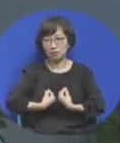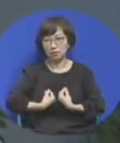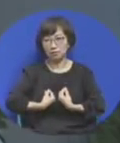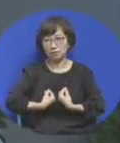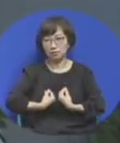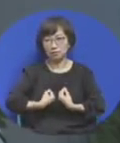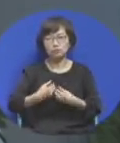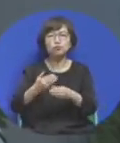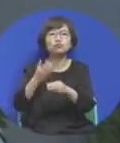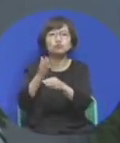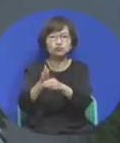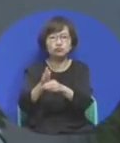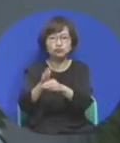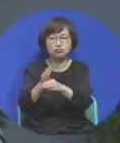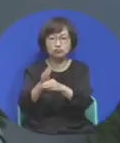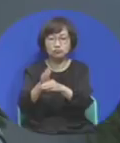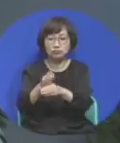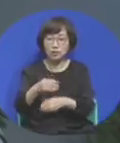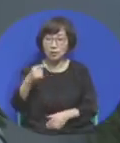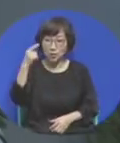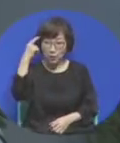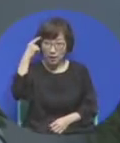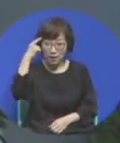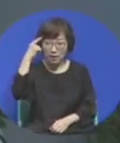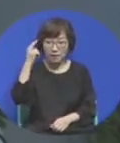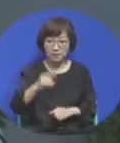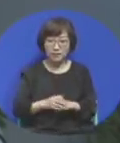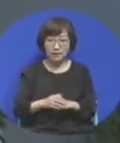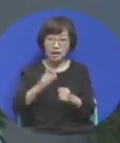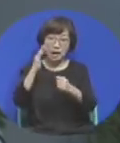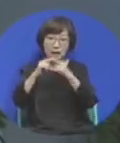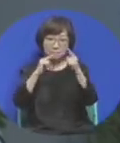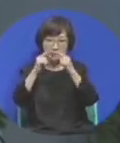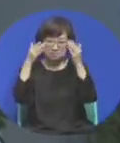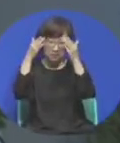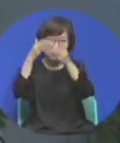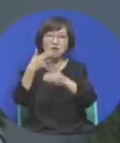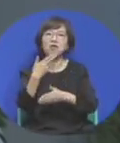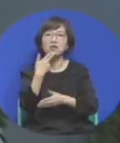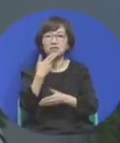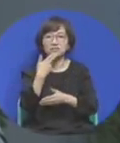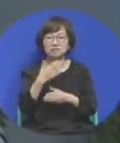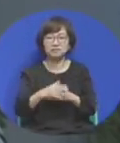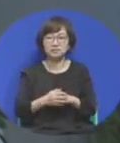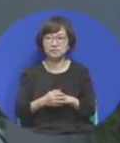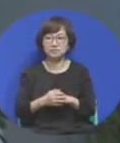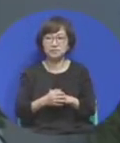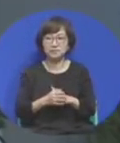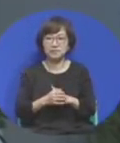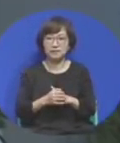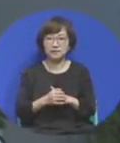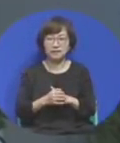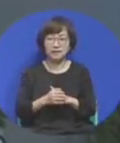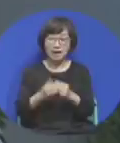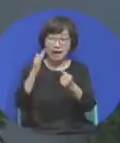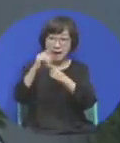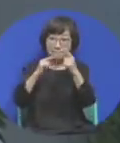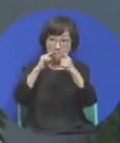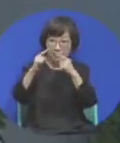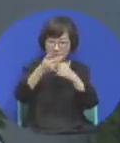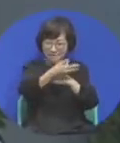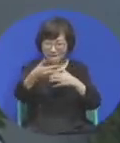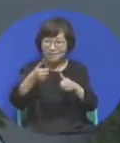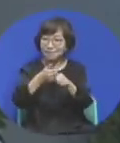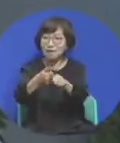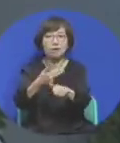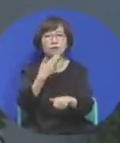yet they're crumbling down in their faith. 왜냐? 메시지 듣지 않습니다. Why? Because they don't listen to the message. 하나님의 말씀에 잡혀 있지 않습니다. Because they are